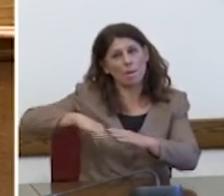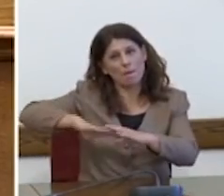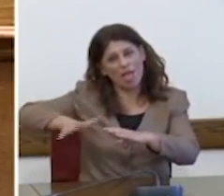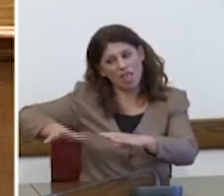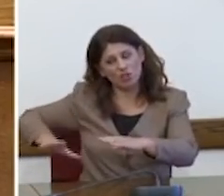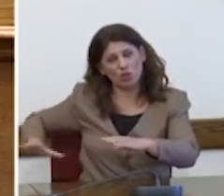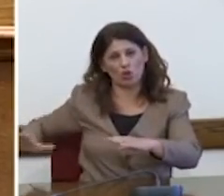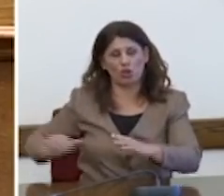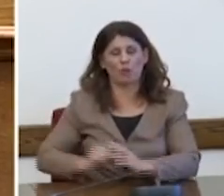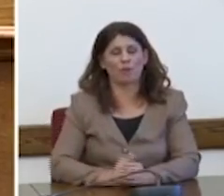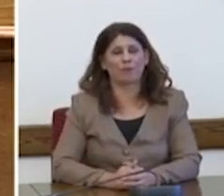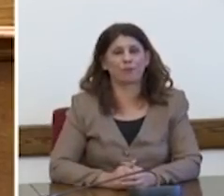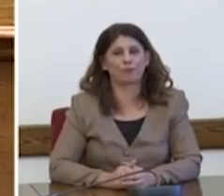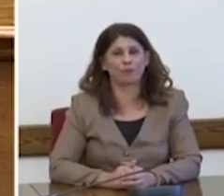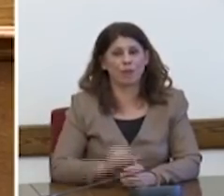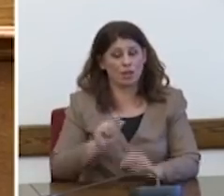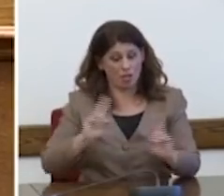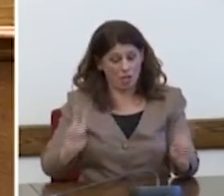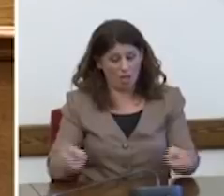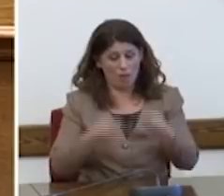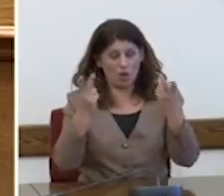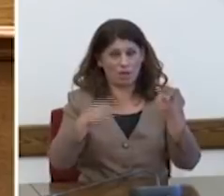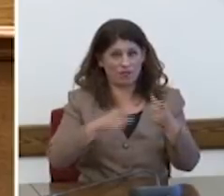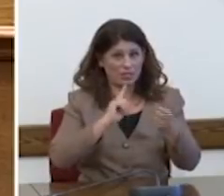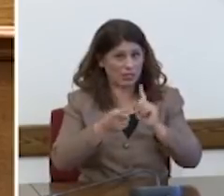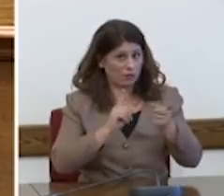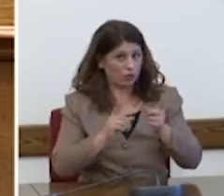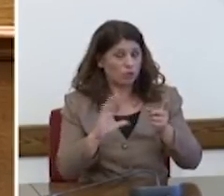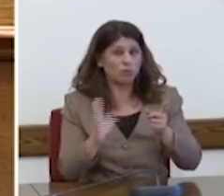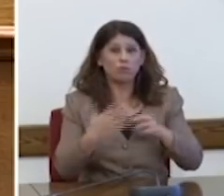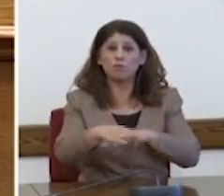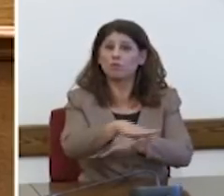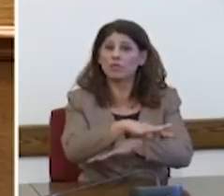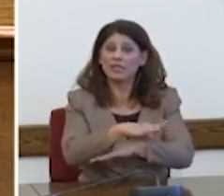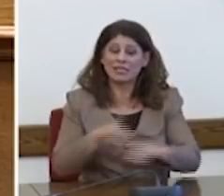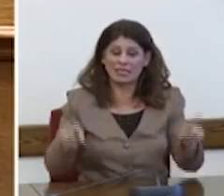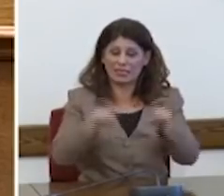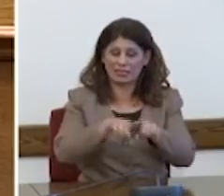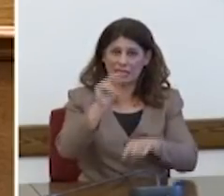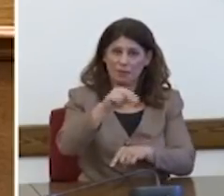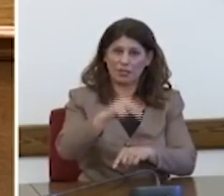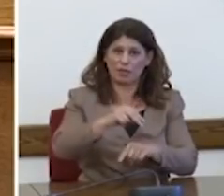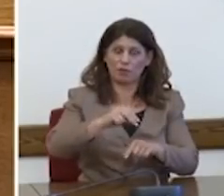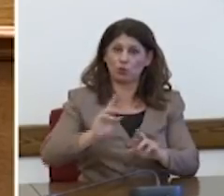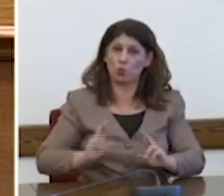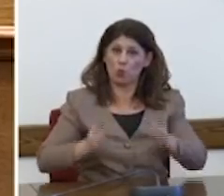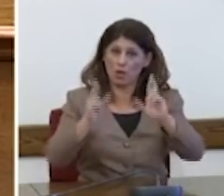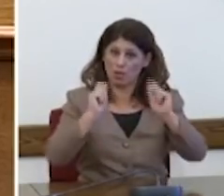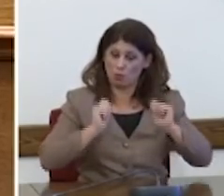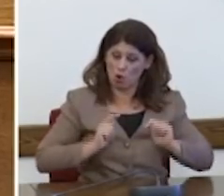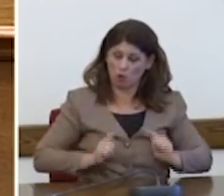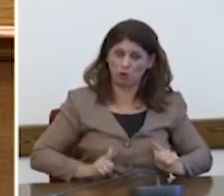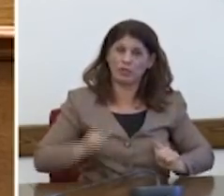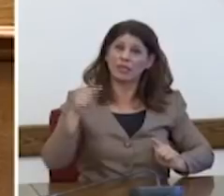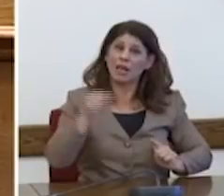είναι αποκαλυπτική η ίδια η συμφωνία για το πώς τα σχέδια συνεκμετάλλευσης του ενεργειακού πλούτου είναι αυτά